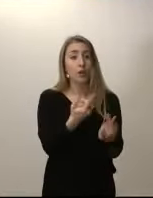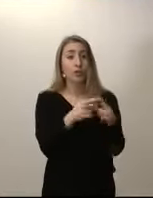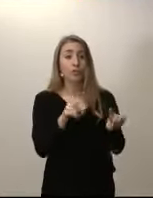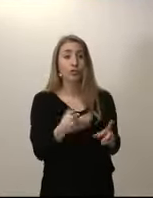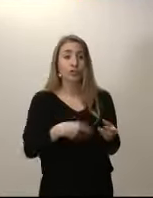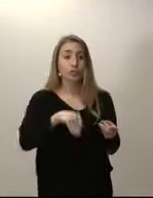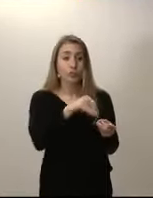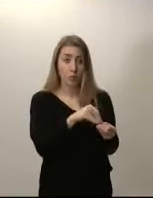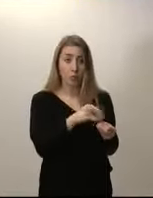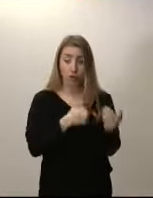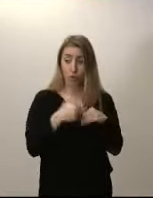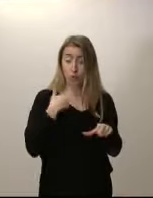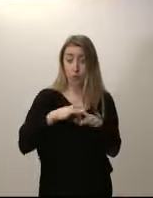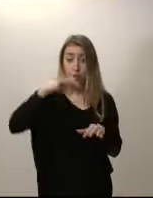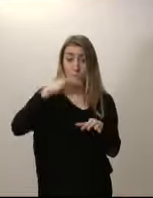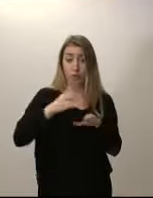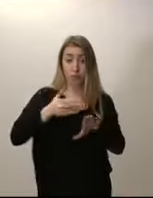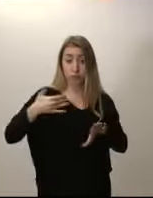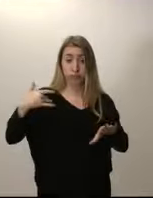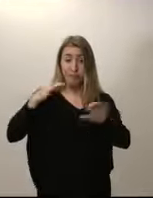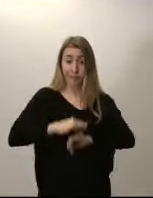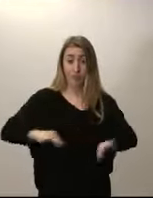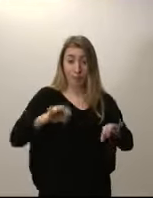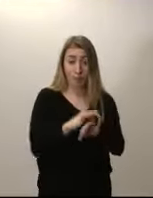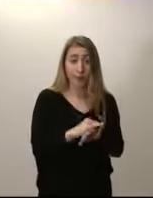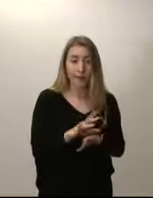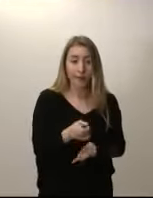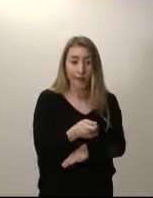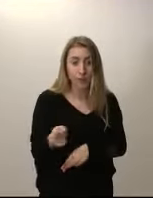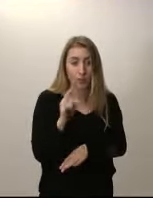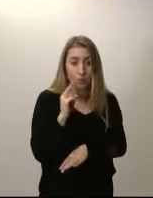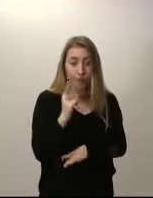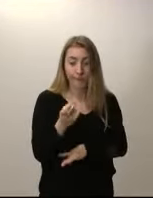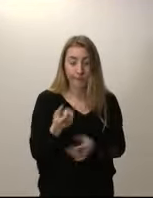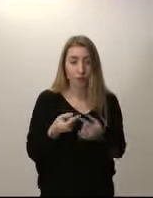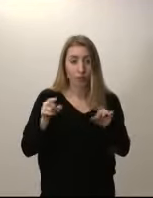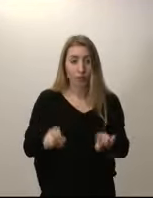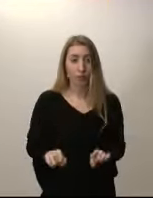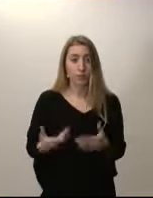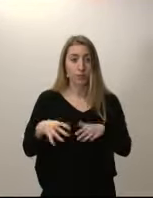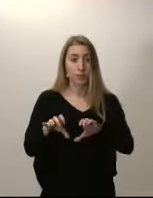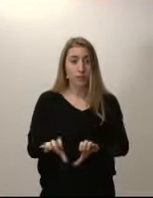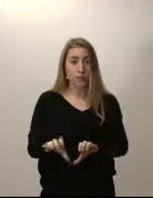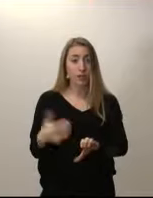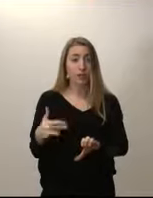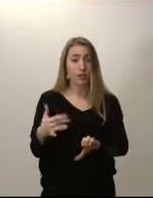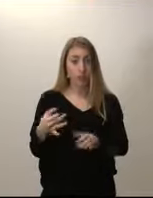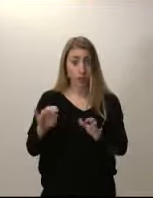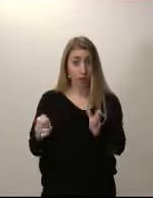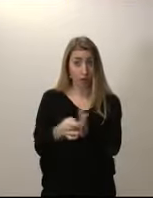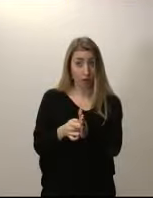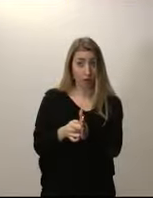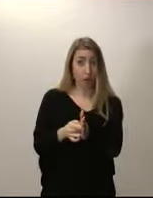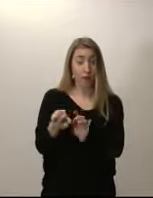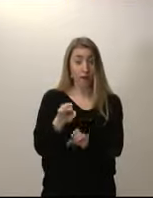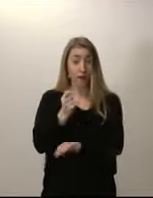supplémentaire voté depuis longtemps, forcément, puisque le compte administratif était examiné en mars ou en avril, donc il